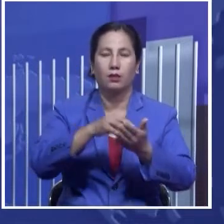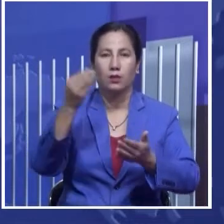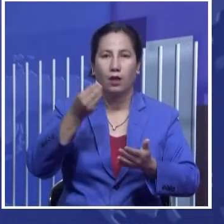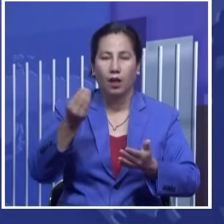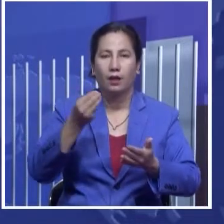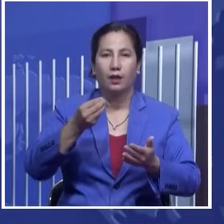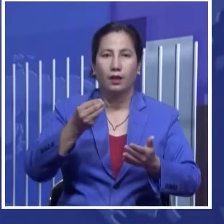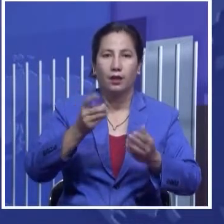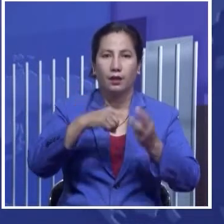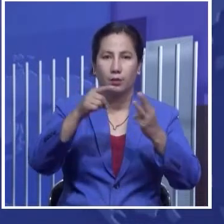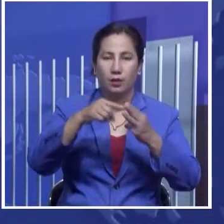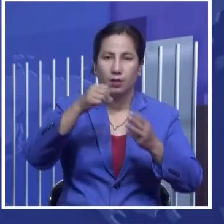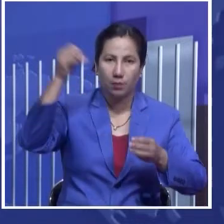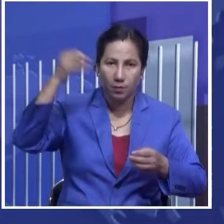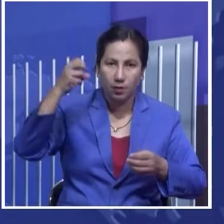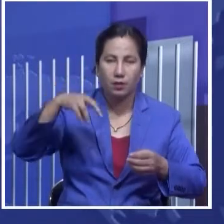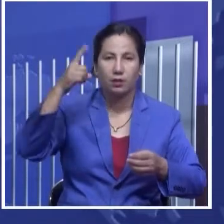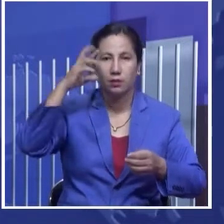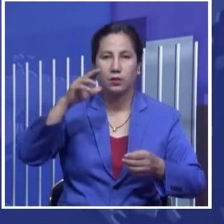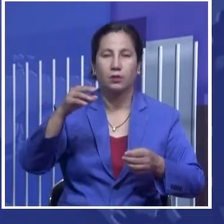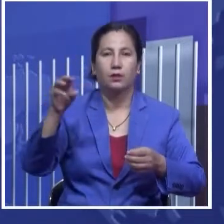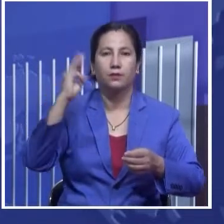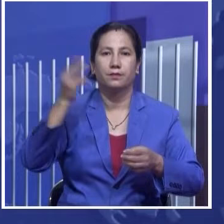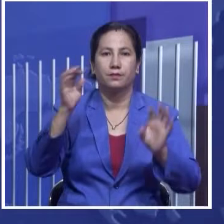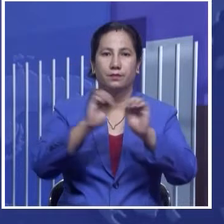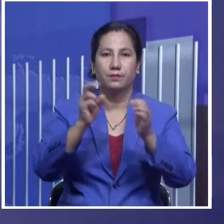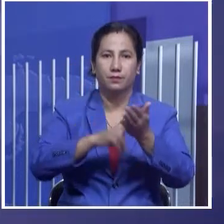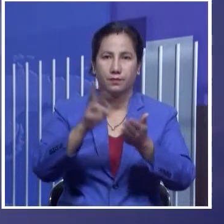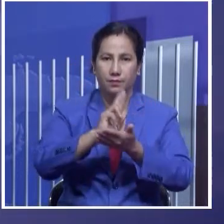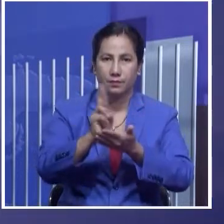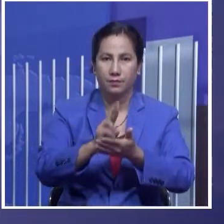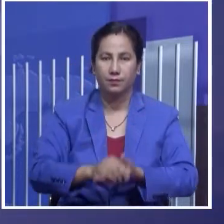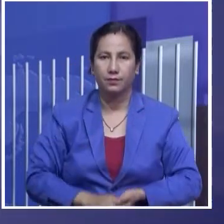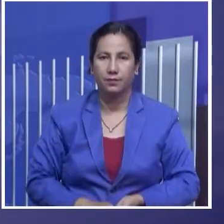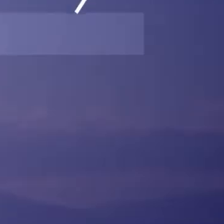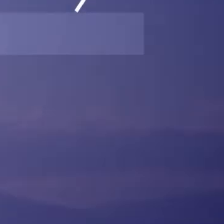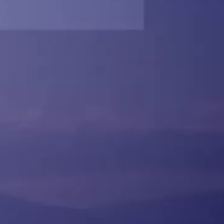हल्कादेखि मध्यम वर्षाको सम्भावना रहेको छ। अब मौसम सम्बन्धी थप विवरण।